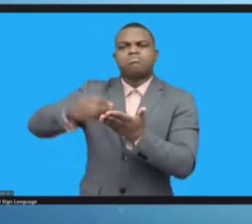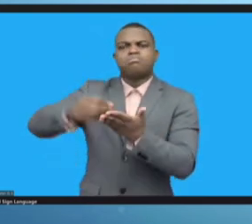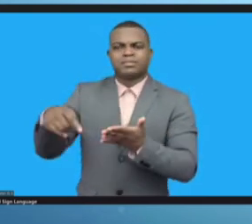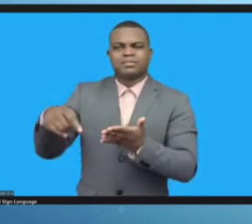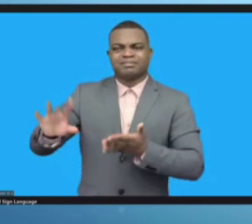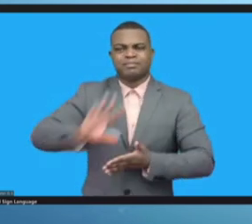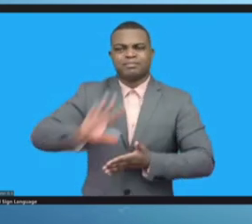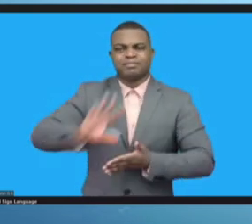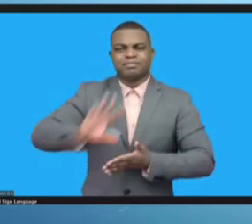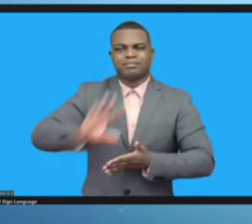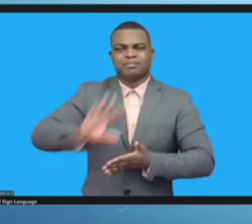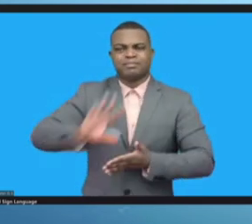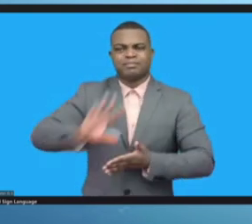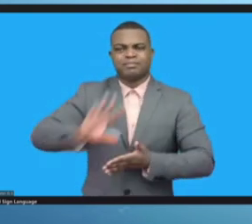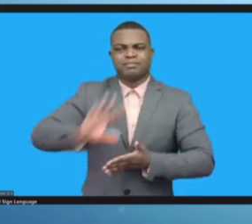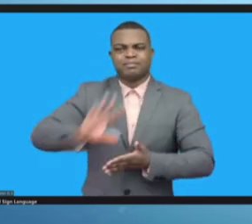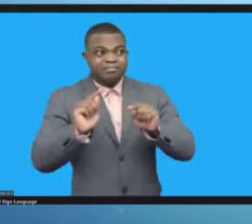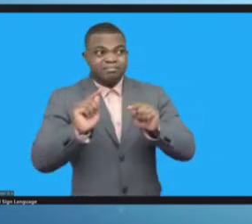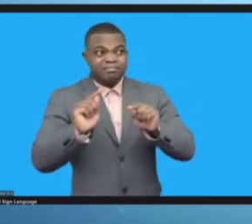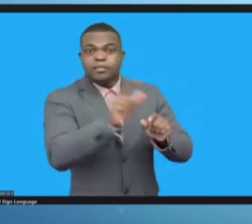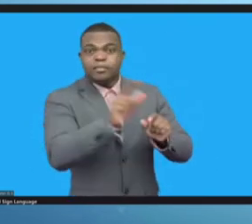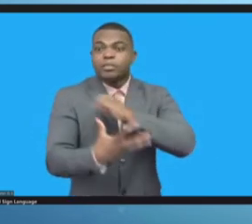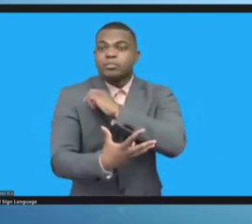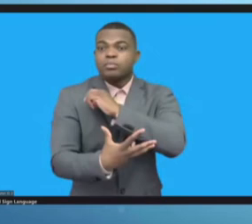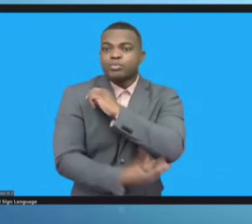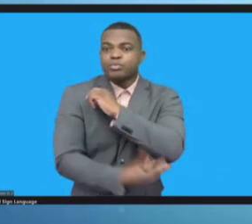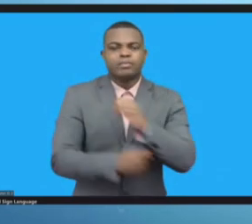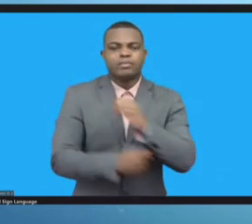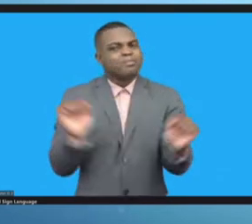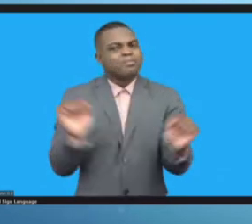un déficit de connaissances numériques